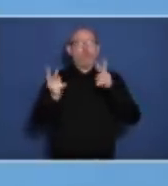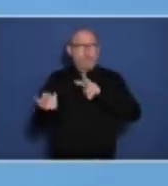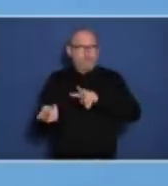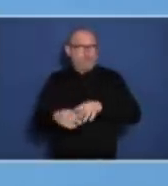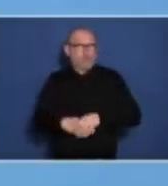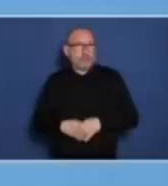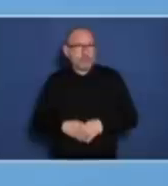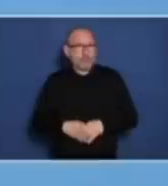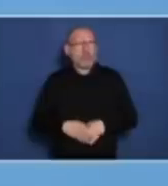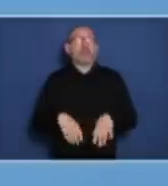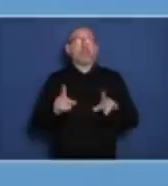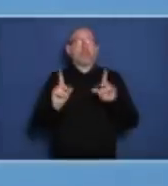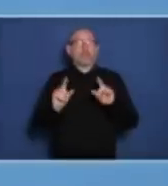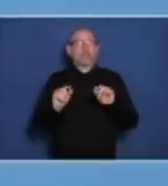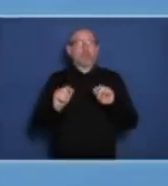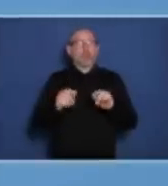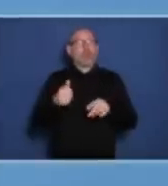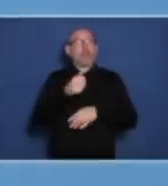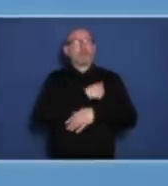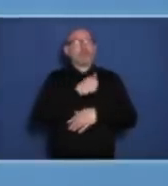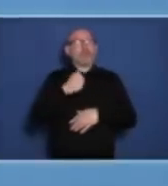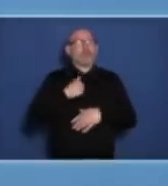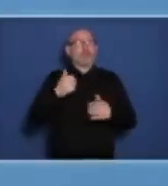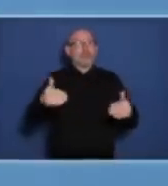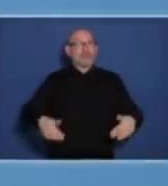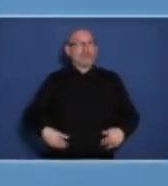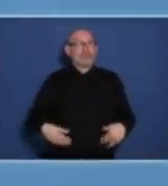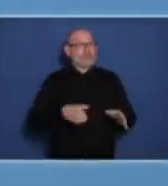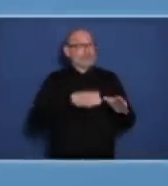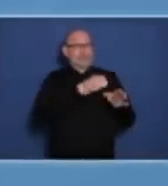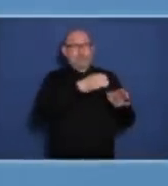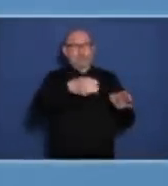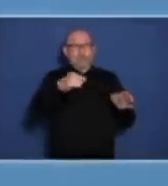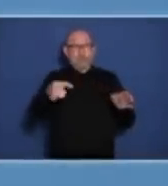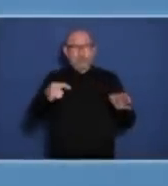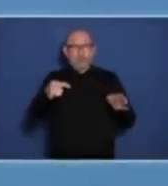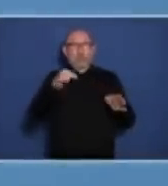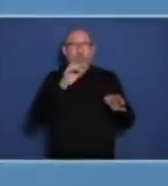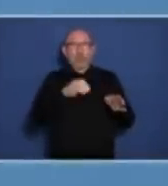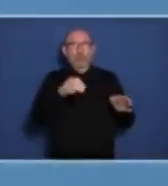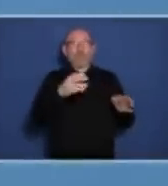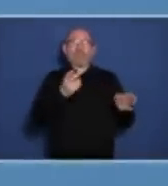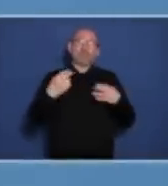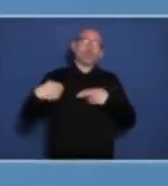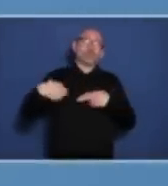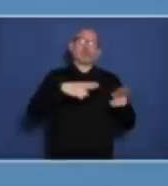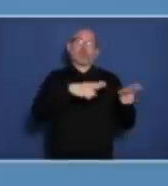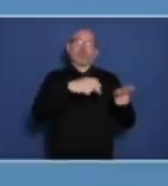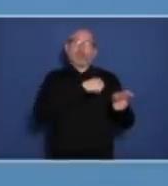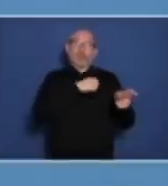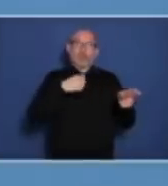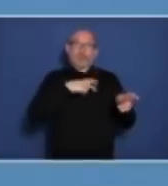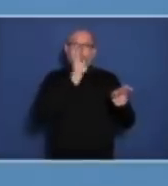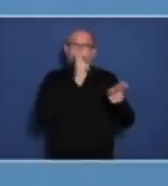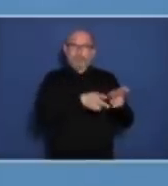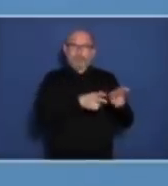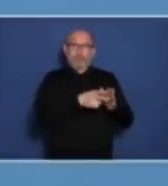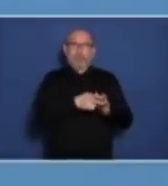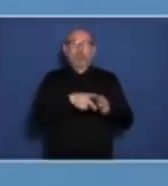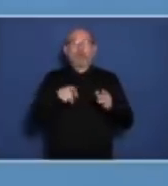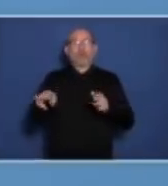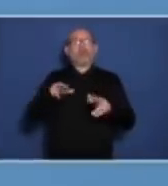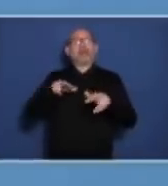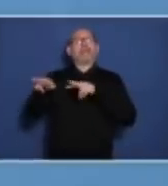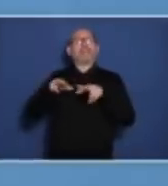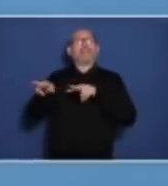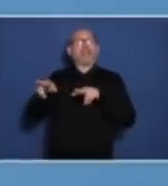bedeutet, dass wir militärische Dienstposten wieder auch im Bereich des Militärs zurückführen wollen und sie im Ministerium in zivile